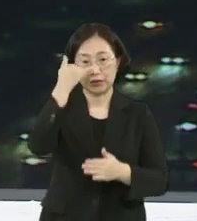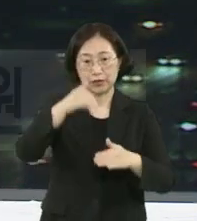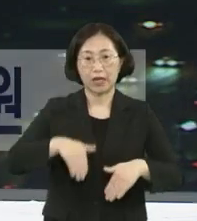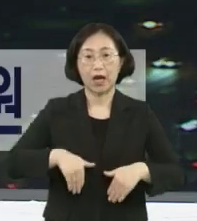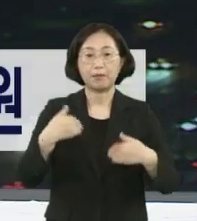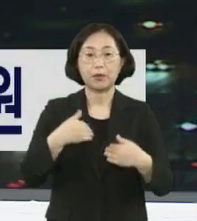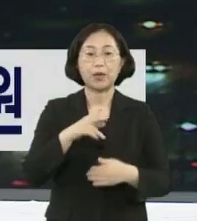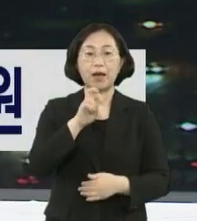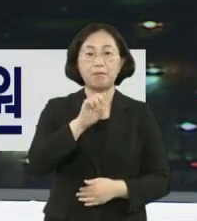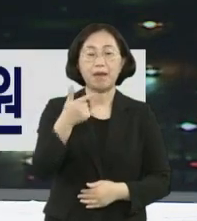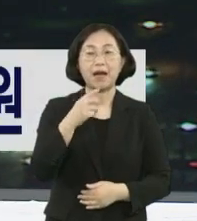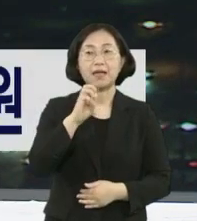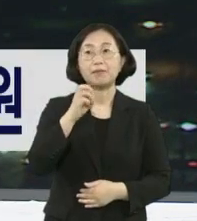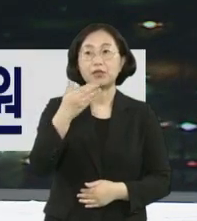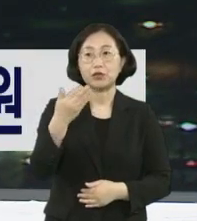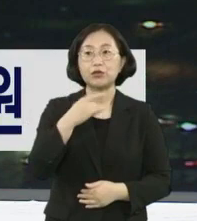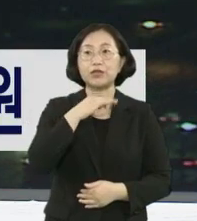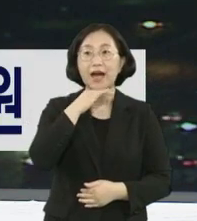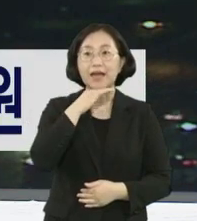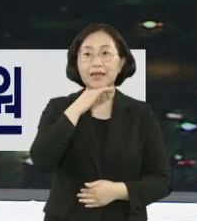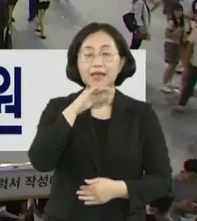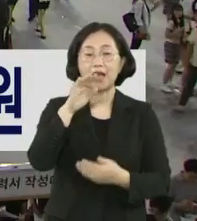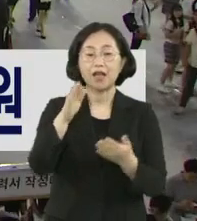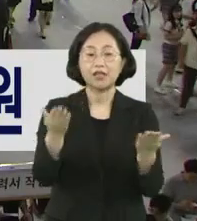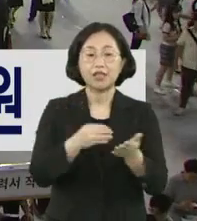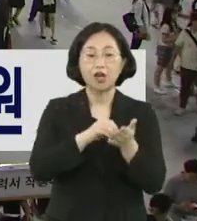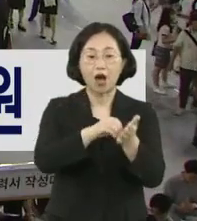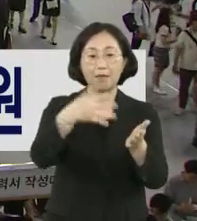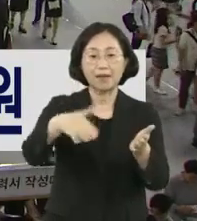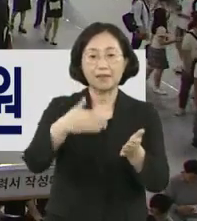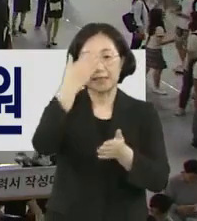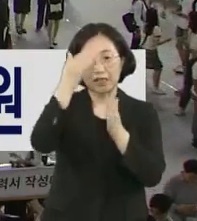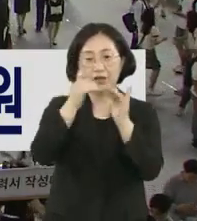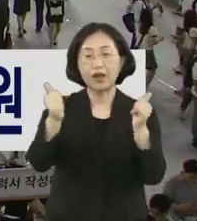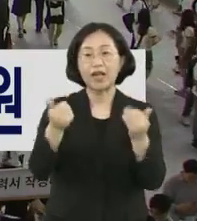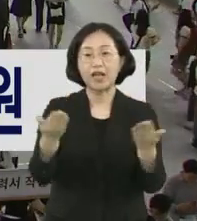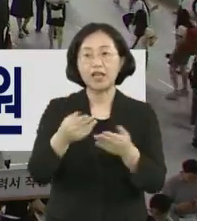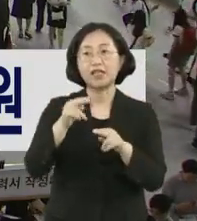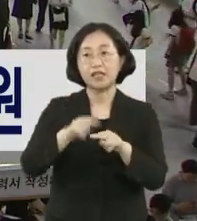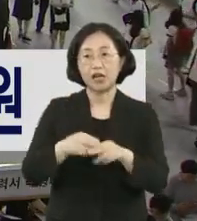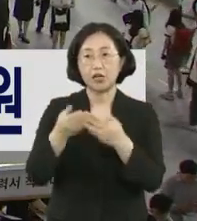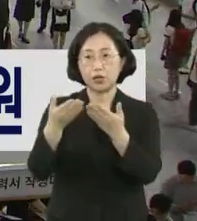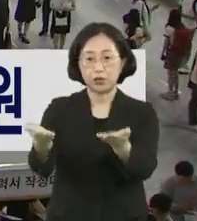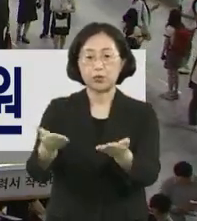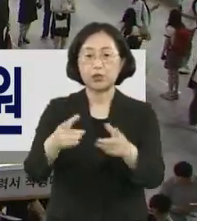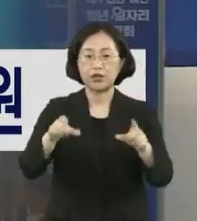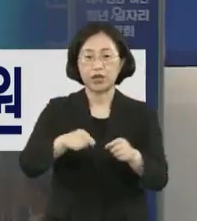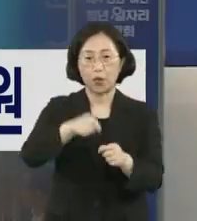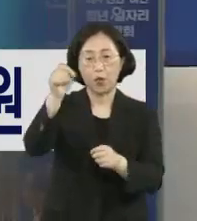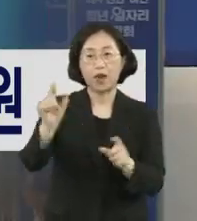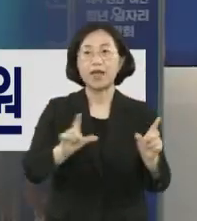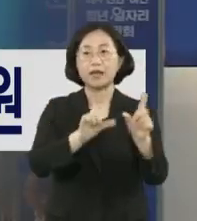충남도가 만 39세 이하 미취업 청년에게 일자리를 제공해 지역 정착을 돕는